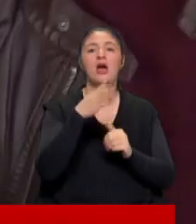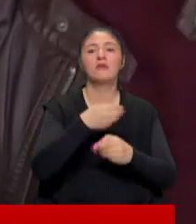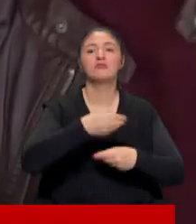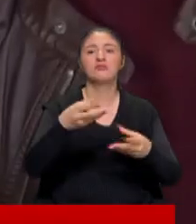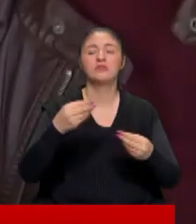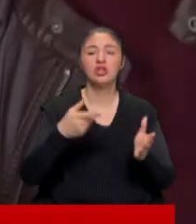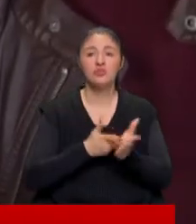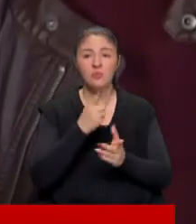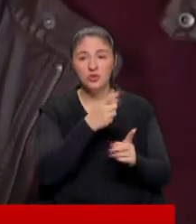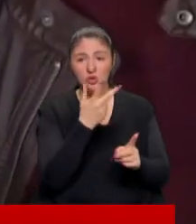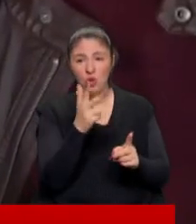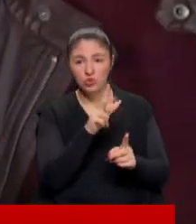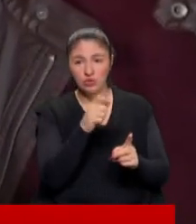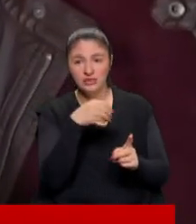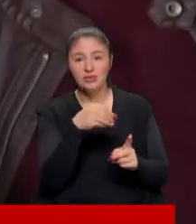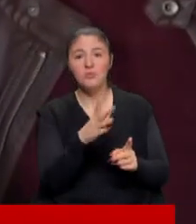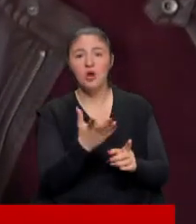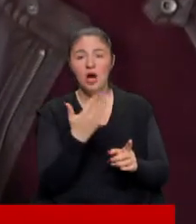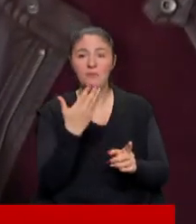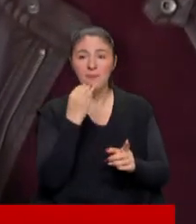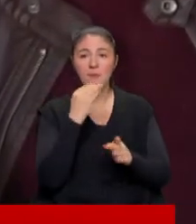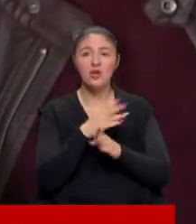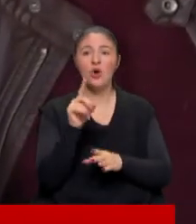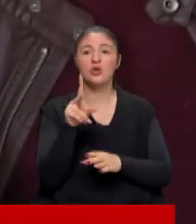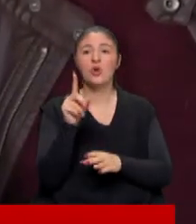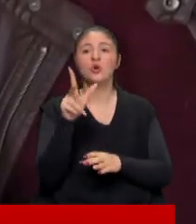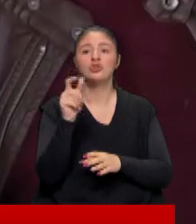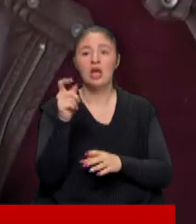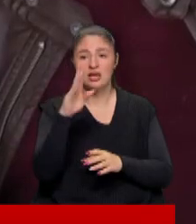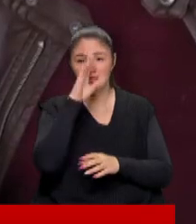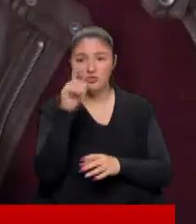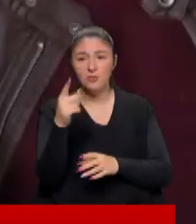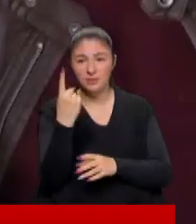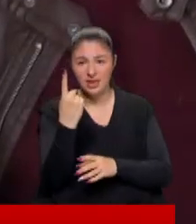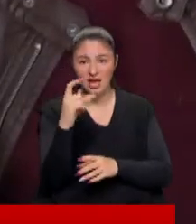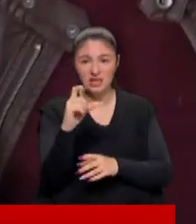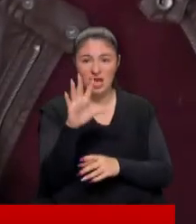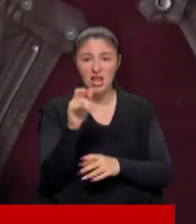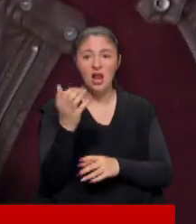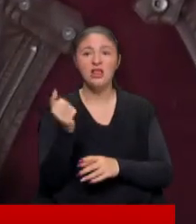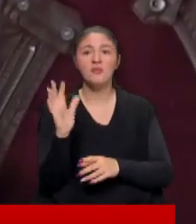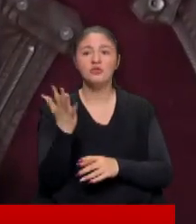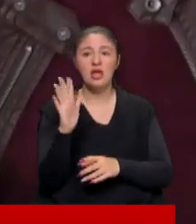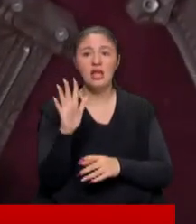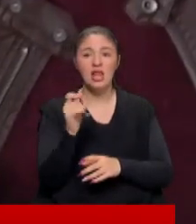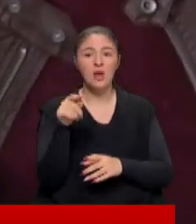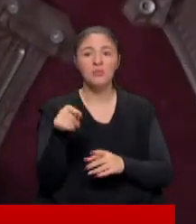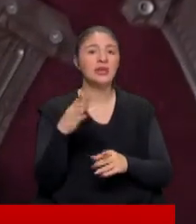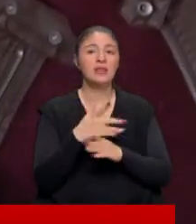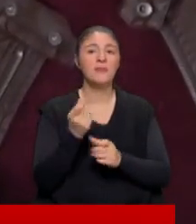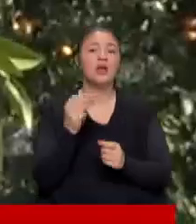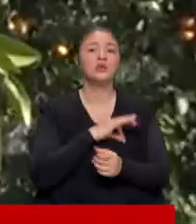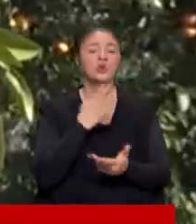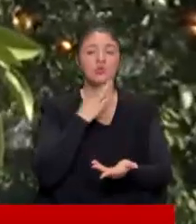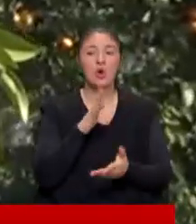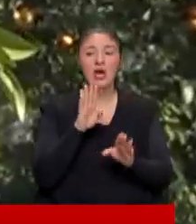dağıttı. Çiftçimiz bunu 30 kuruşa satamıyor. Ama markette de 12-13 lira. İstanbul'da bunun tanesi 50 lira. Alamıyorsun 50 liraya. Burada niye para etmiyor